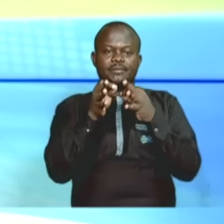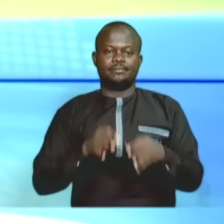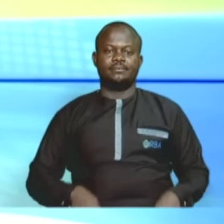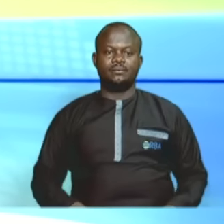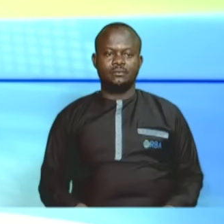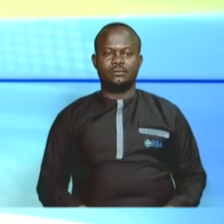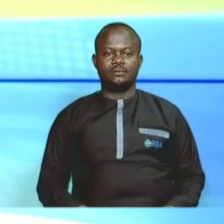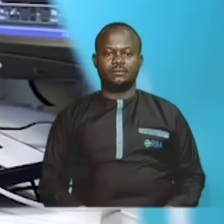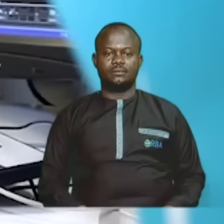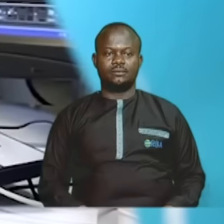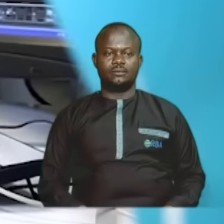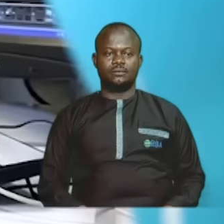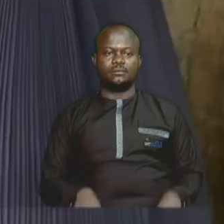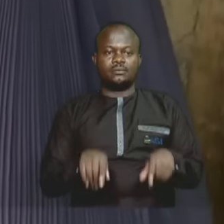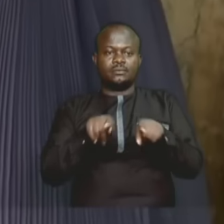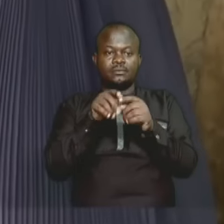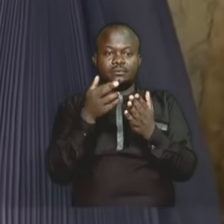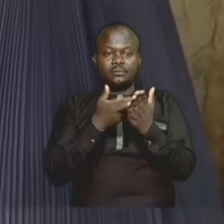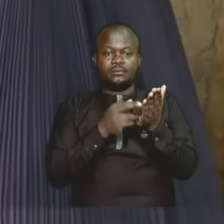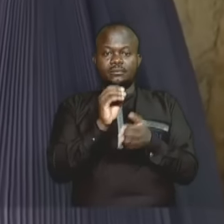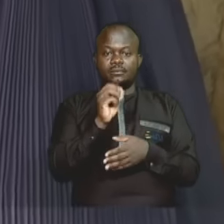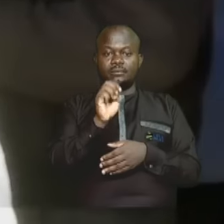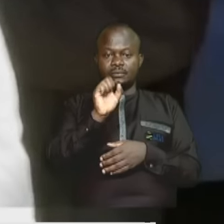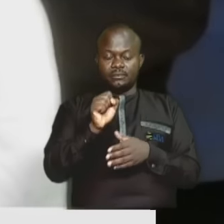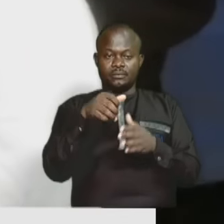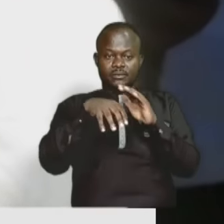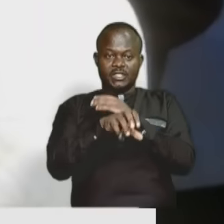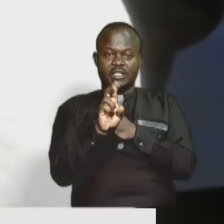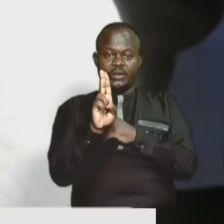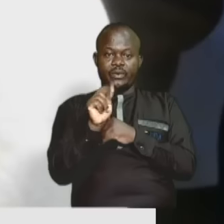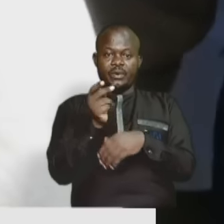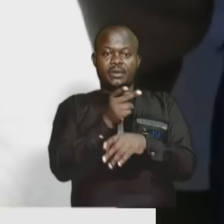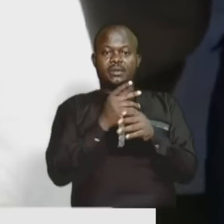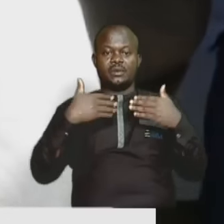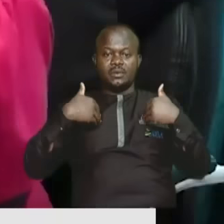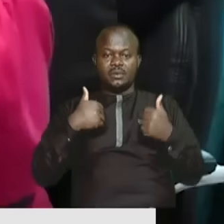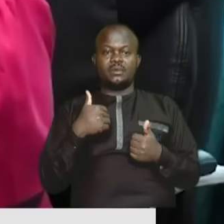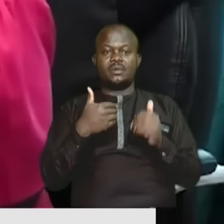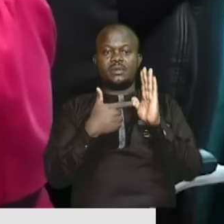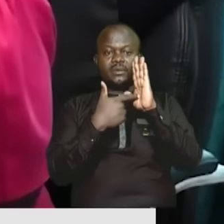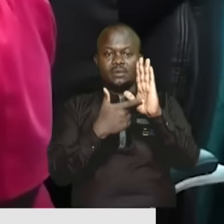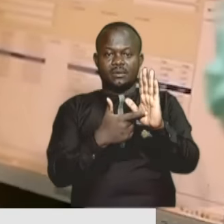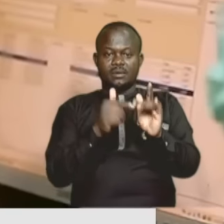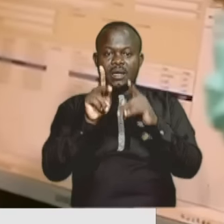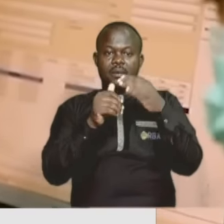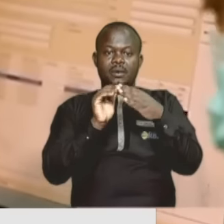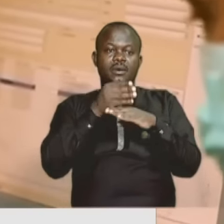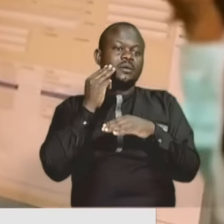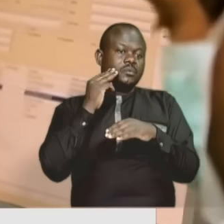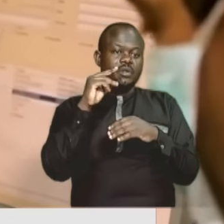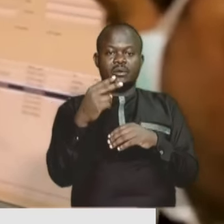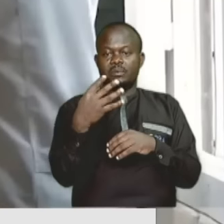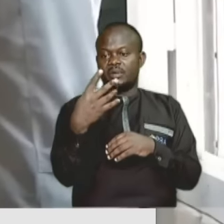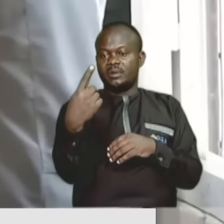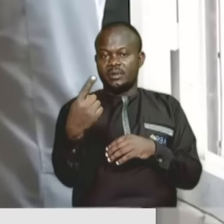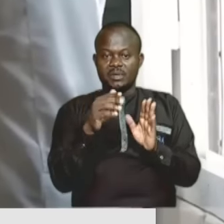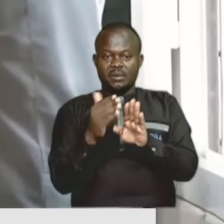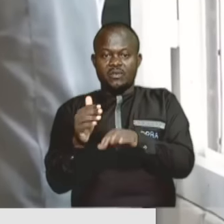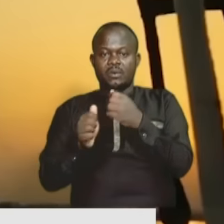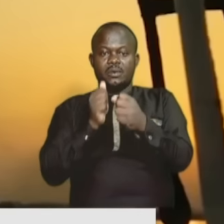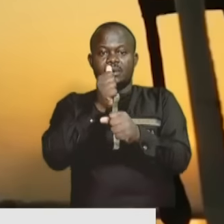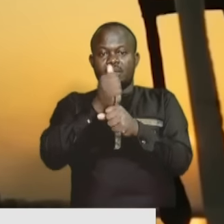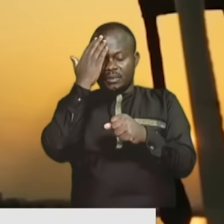inkuru. Nk'uko raporo ya OMS ishami ry'umuryango w'abibumbye ryita ku buzima ibigaragaza, abantu barenga miliyoni 41 bapfa buri mwaka